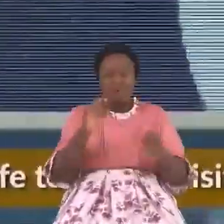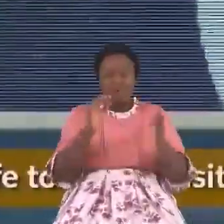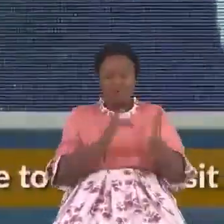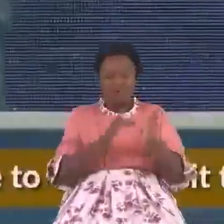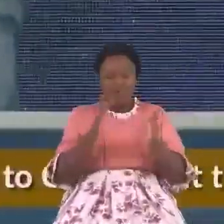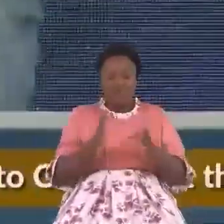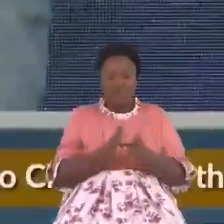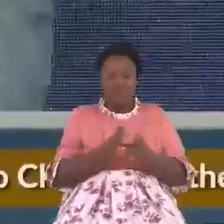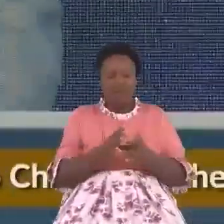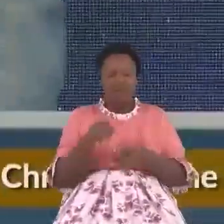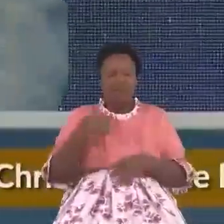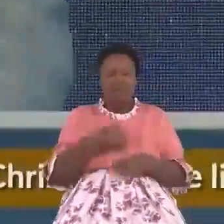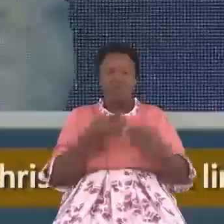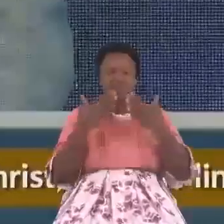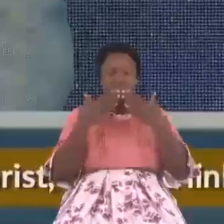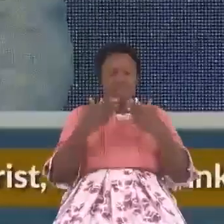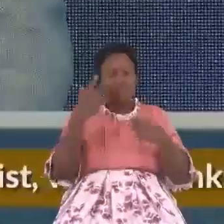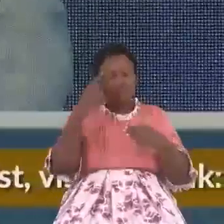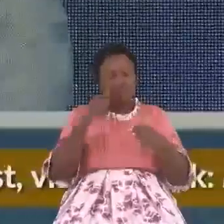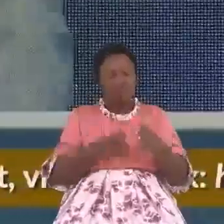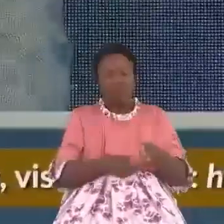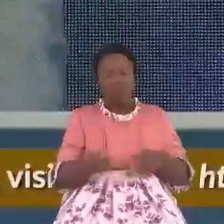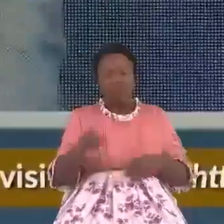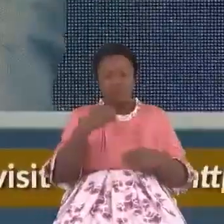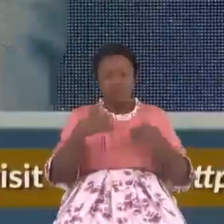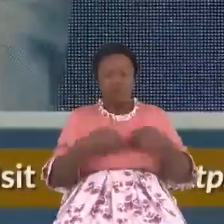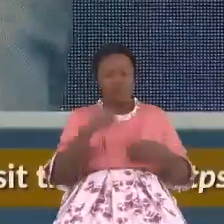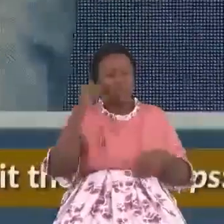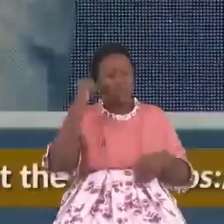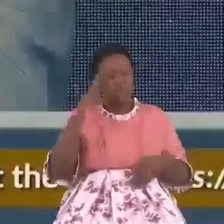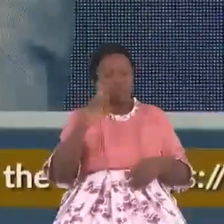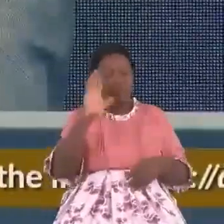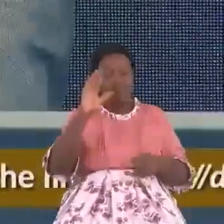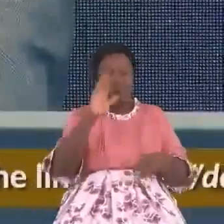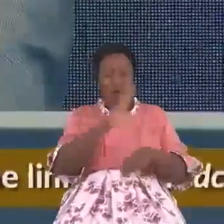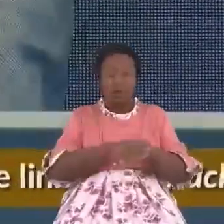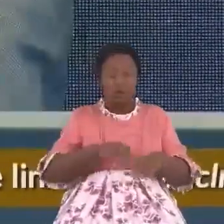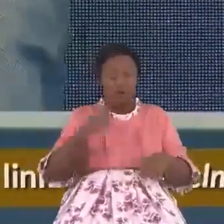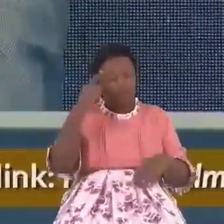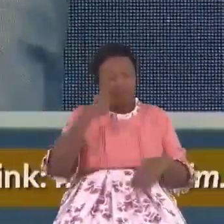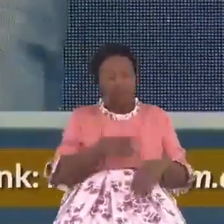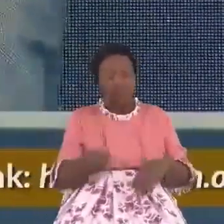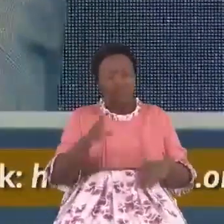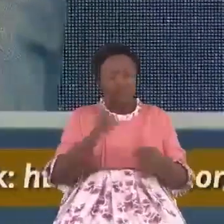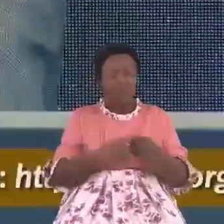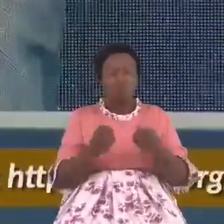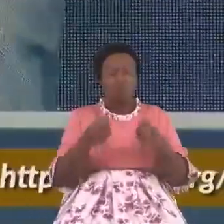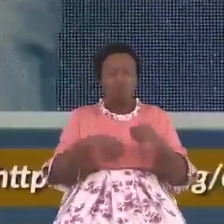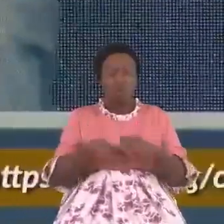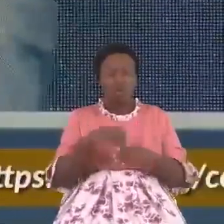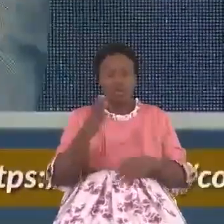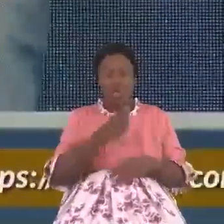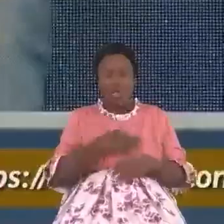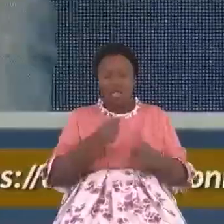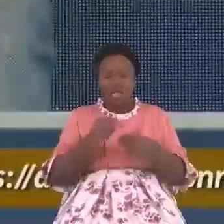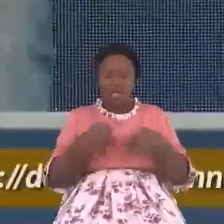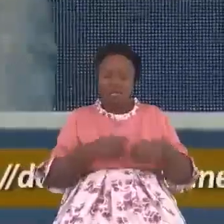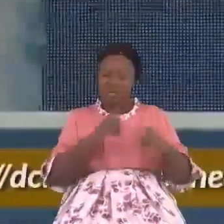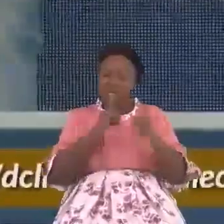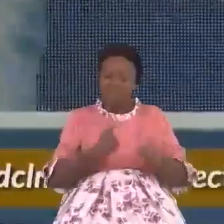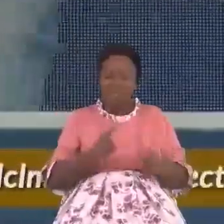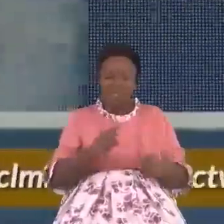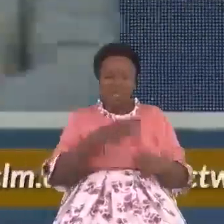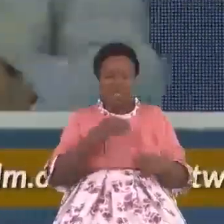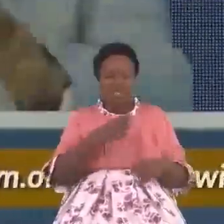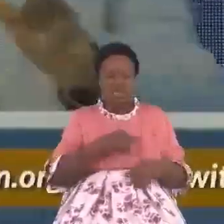Jizọs. Anyị na-ekele gị n'isi ndị ghọtaworo ọkpụkpọ oku nke ị na-akpọ ha, isi na mmehie ha pụta, ha wee zoo oku ahụ